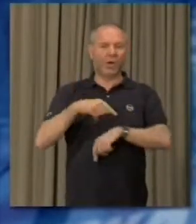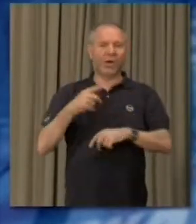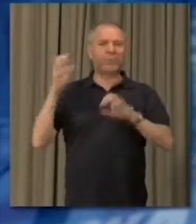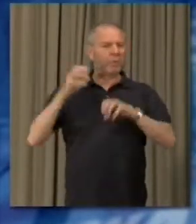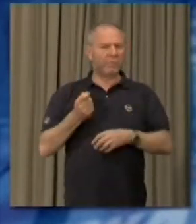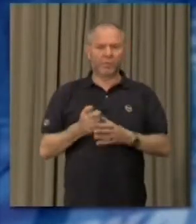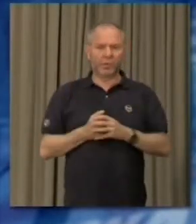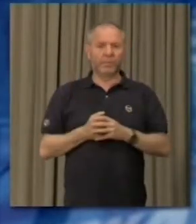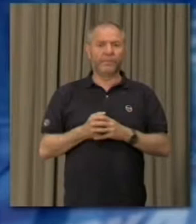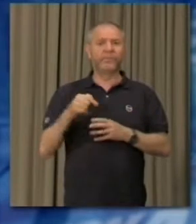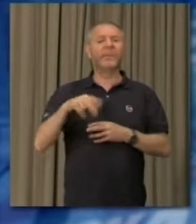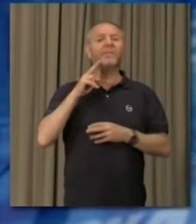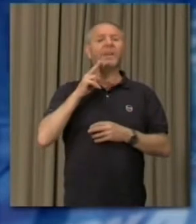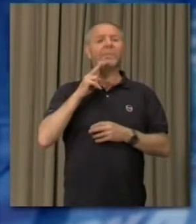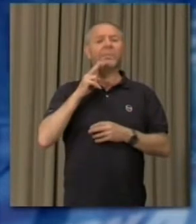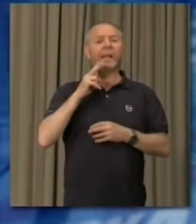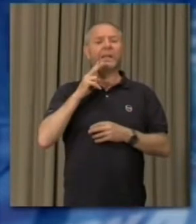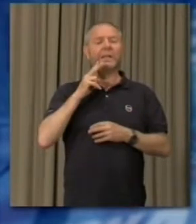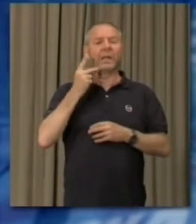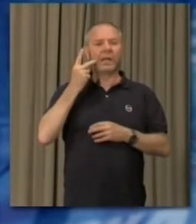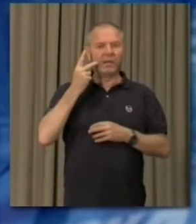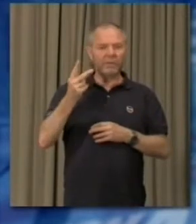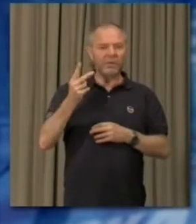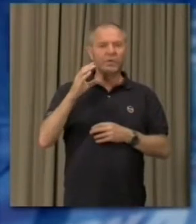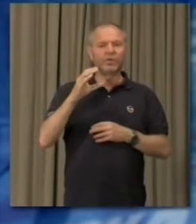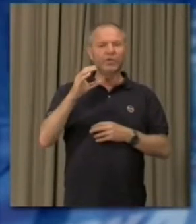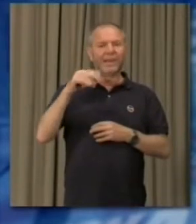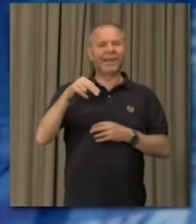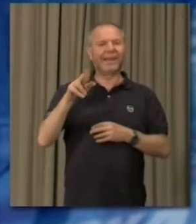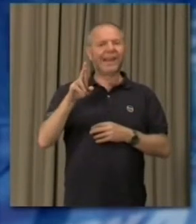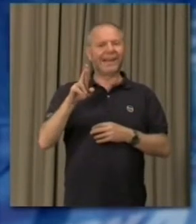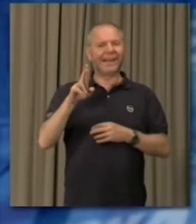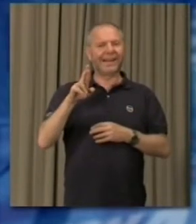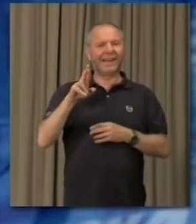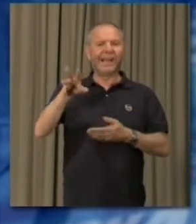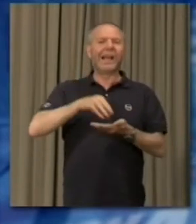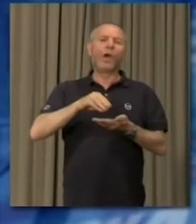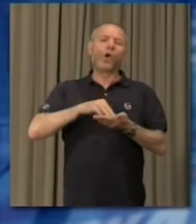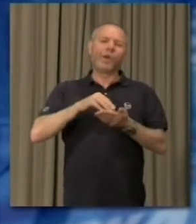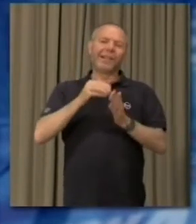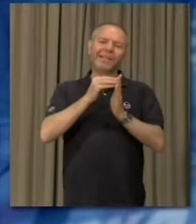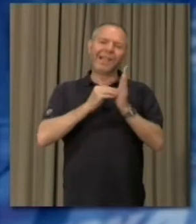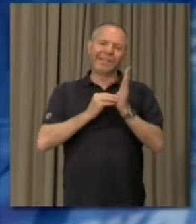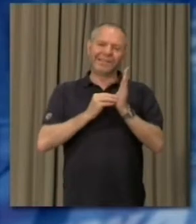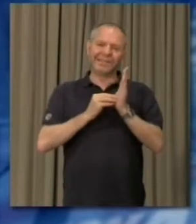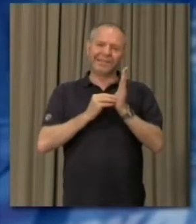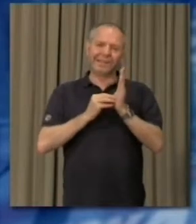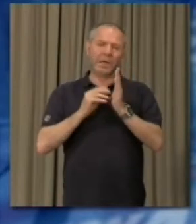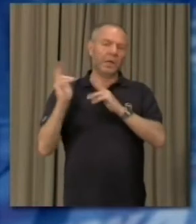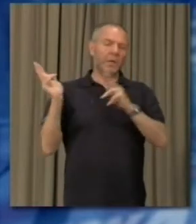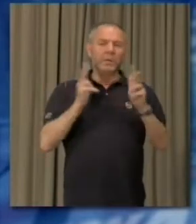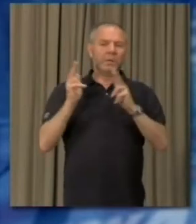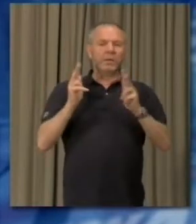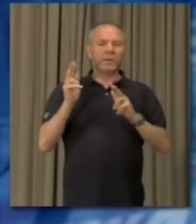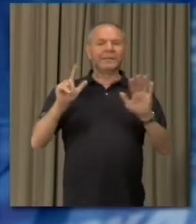A Verbania il riferimento ai dati raccolti dal CNR, Istituto Idrobiologico di Pallanza. In questo caso la velocità di punta del vento è